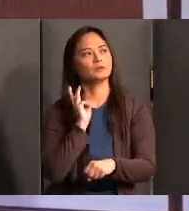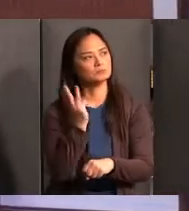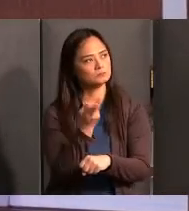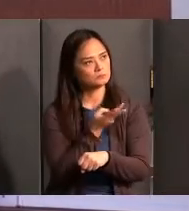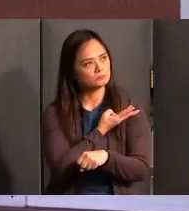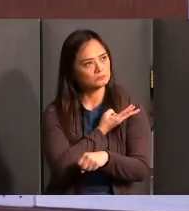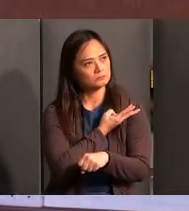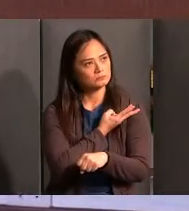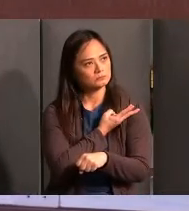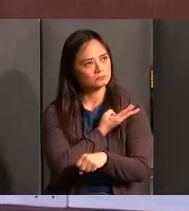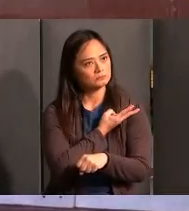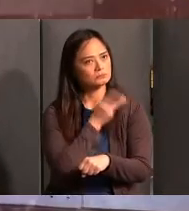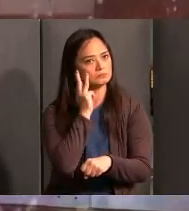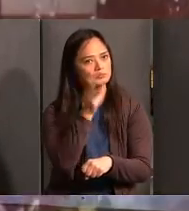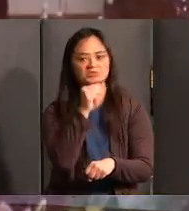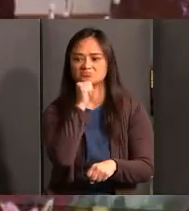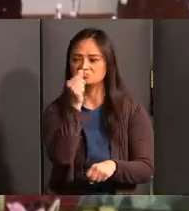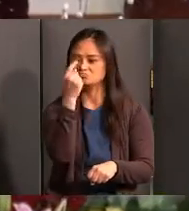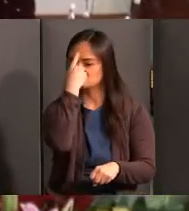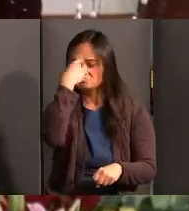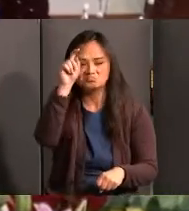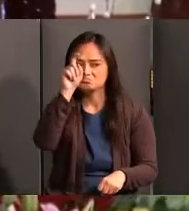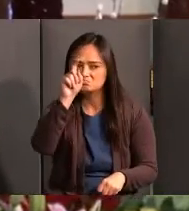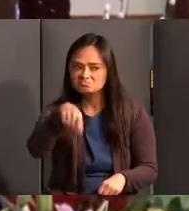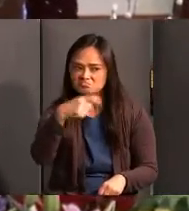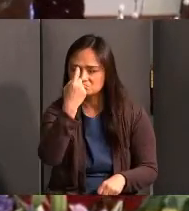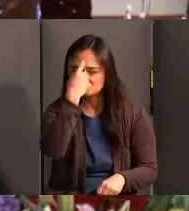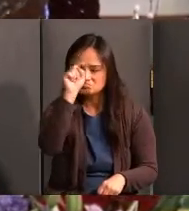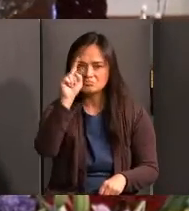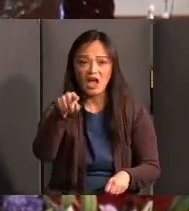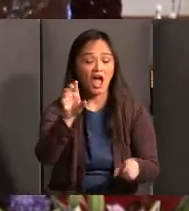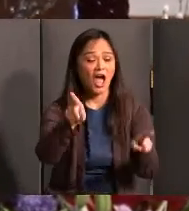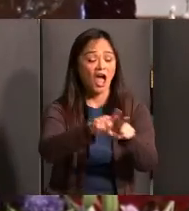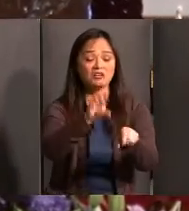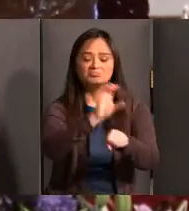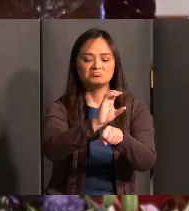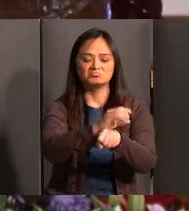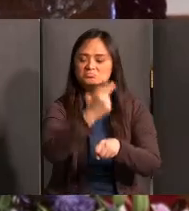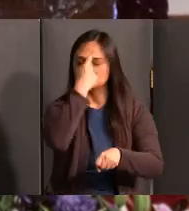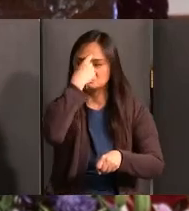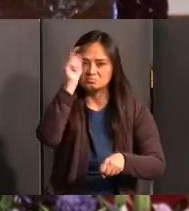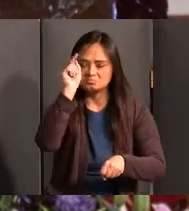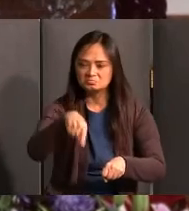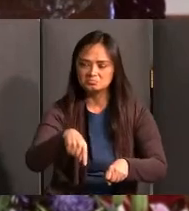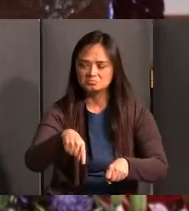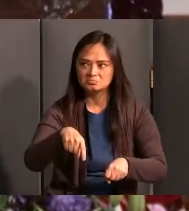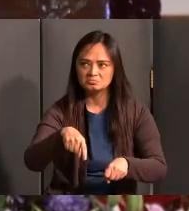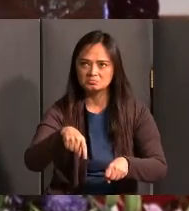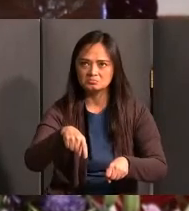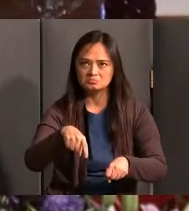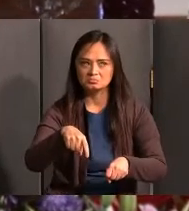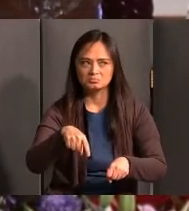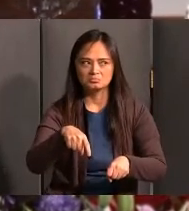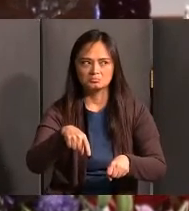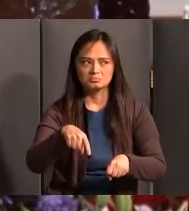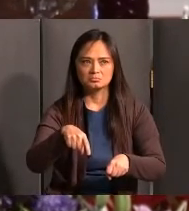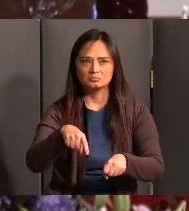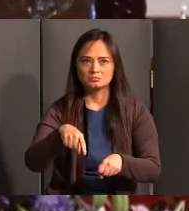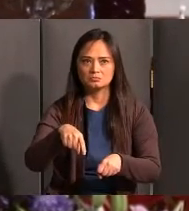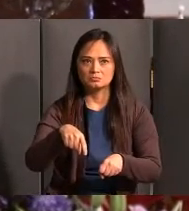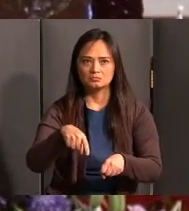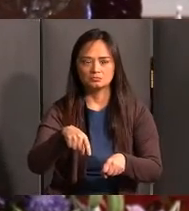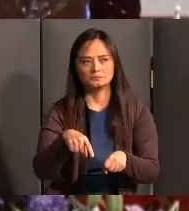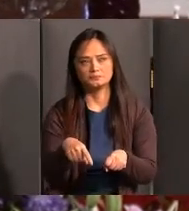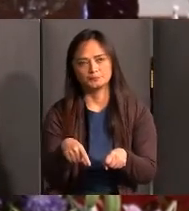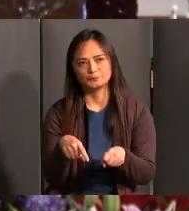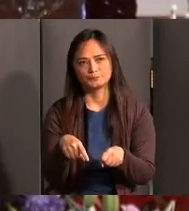actually will not understand. Hindi natin magagawa yung bagay na dapat natin ma-appreciate sa